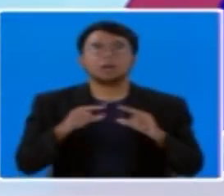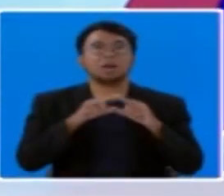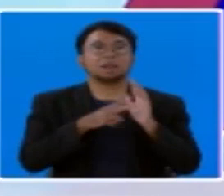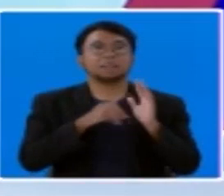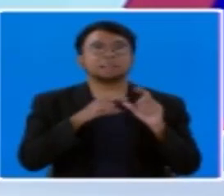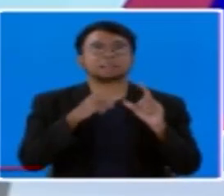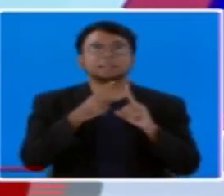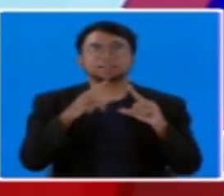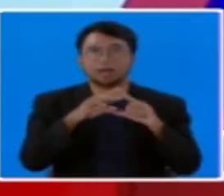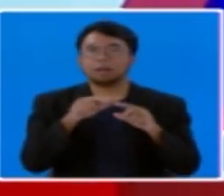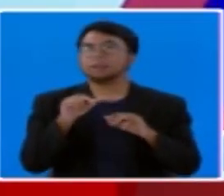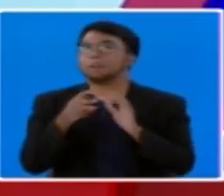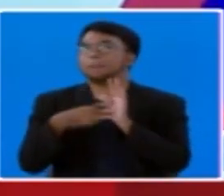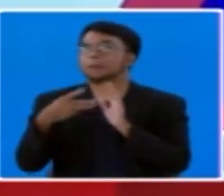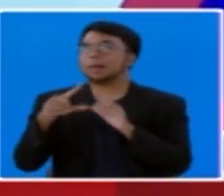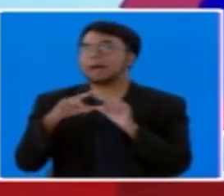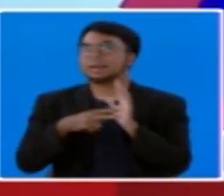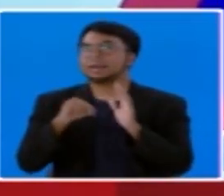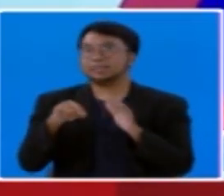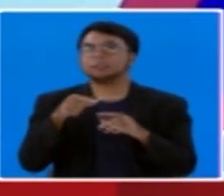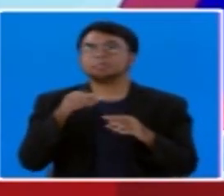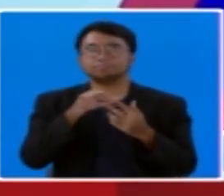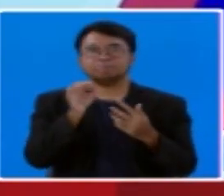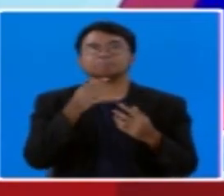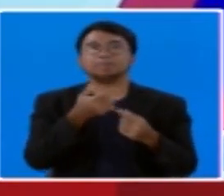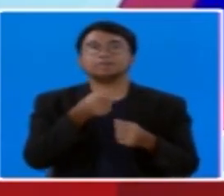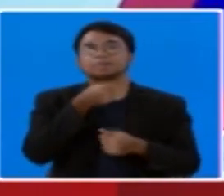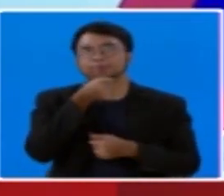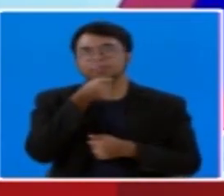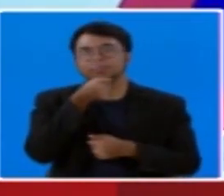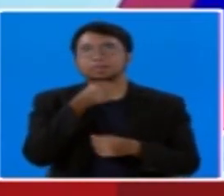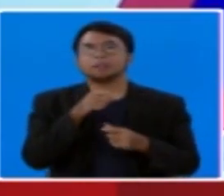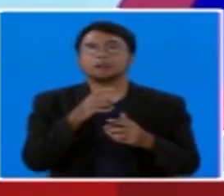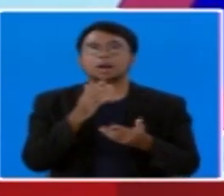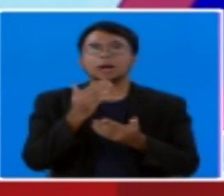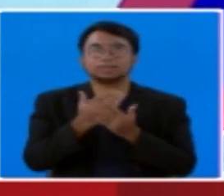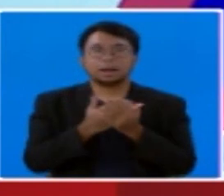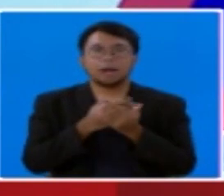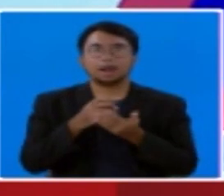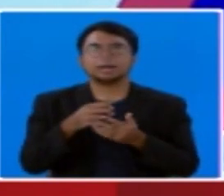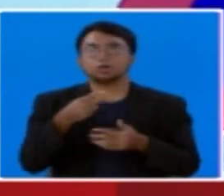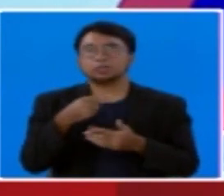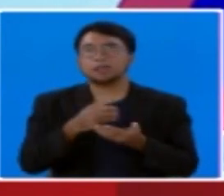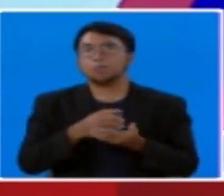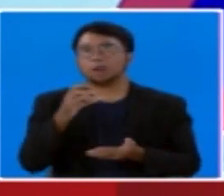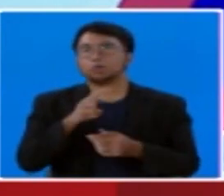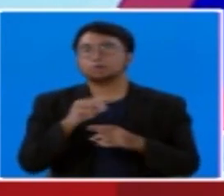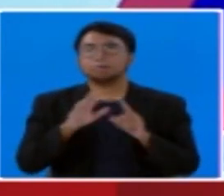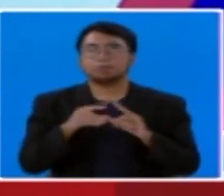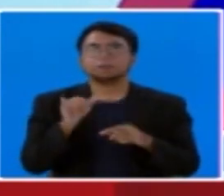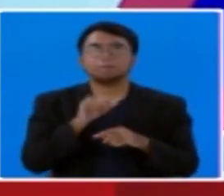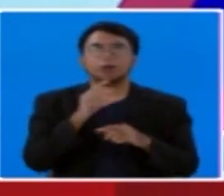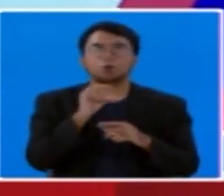Pemirsa, Nisa Dasuki dan Melanie Ricardo terpilih menjadi host pada ajang Indonesia Award 2019. Bersama dengan Robby Purba, para